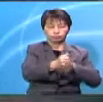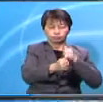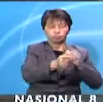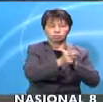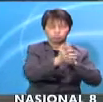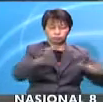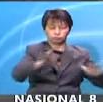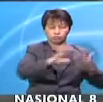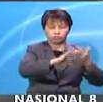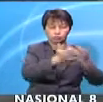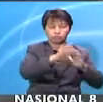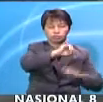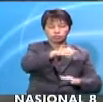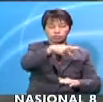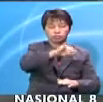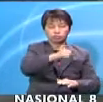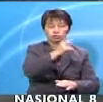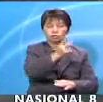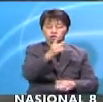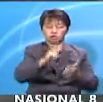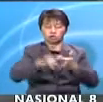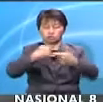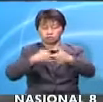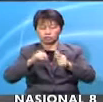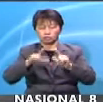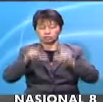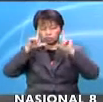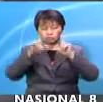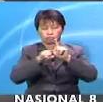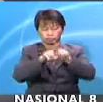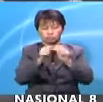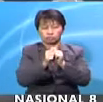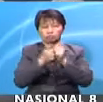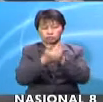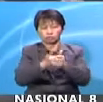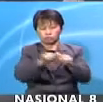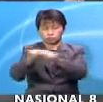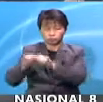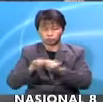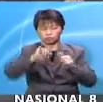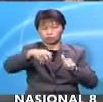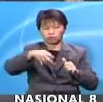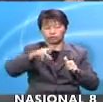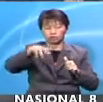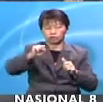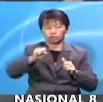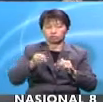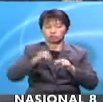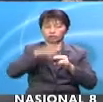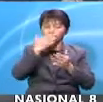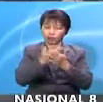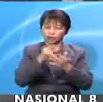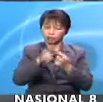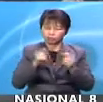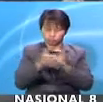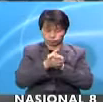keselamatan community dan jabatan integrity dan pematuhan standeds menjadi penambah baikan kepada